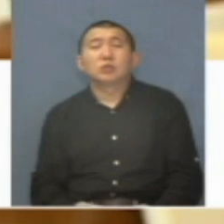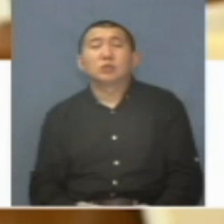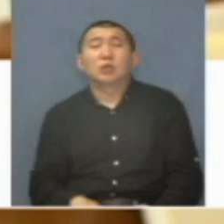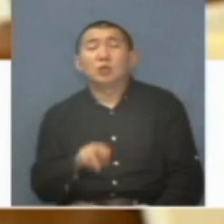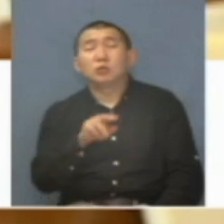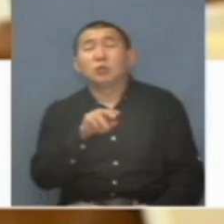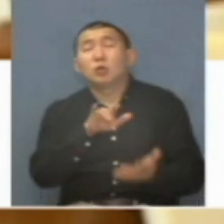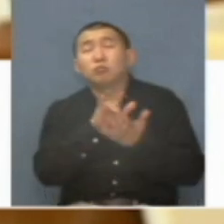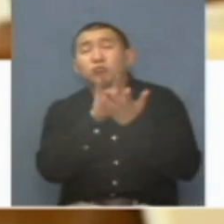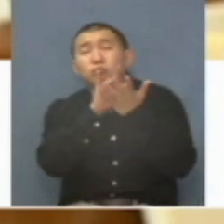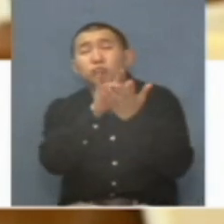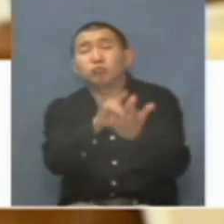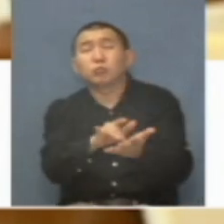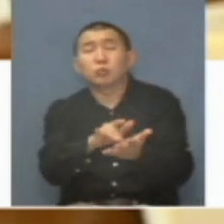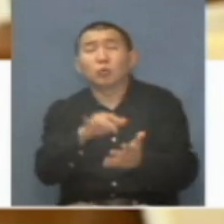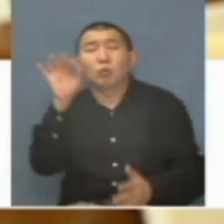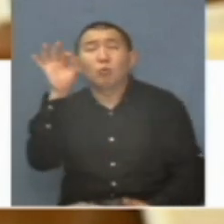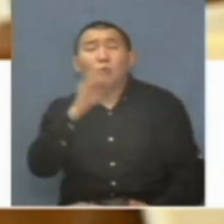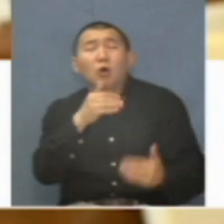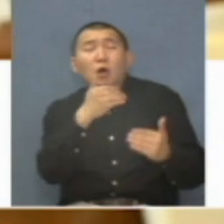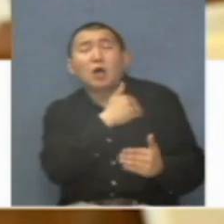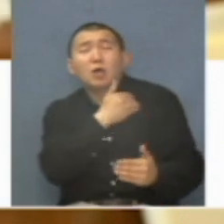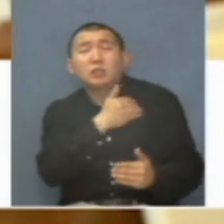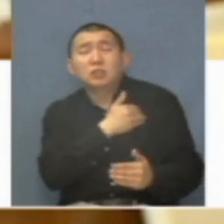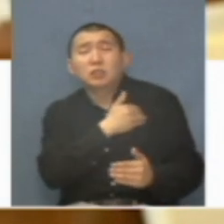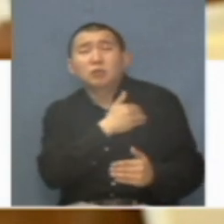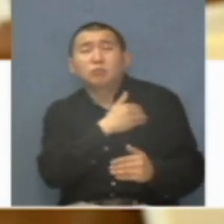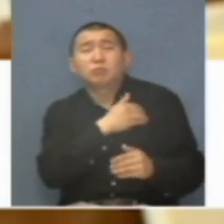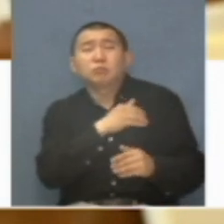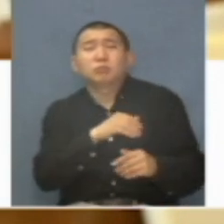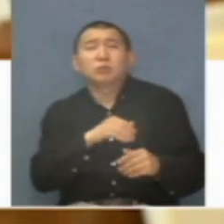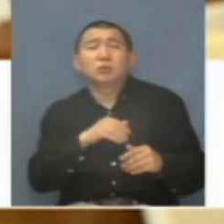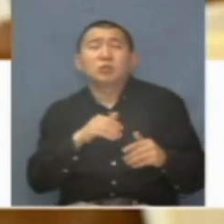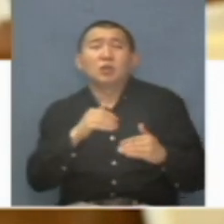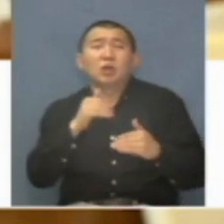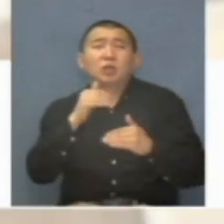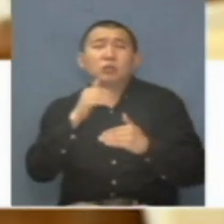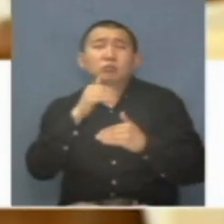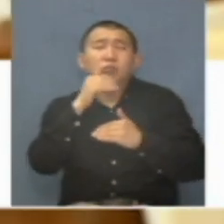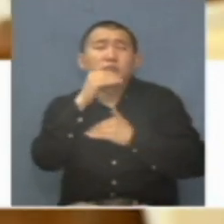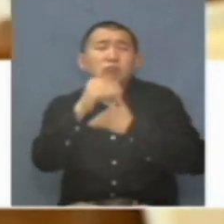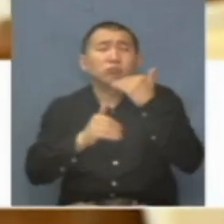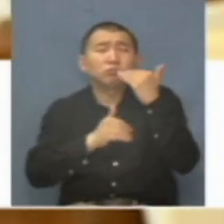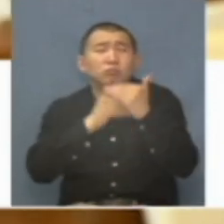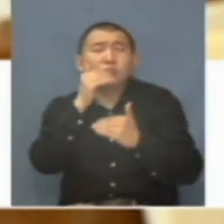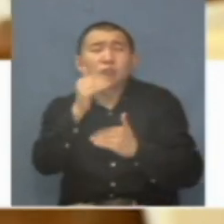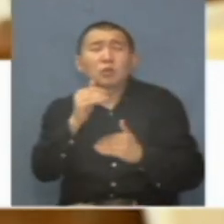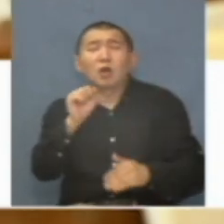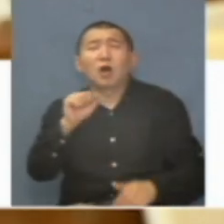бағыттағы, жалпы қазіргі трендтегі бағыттағы ары қарай дамытамыз деген ойдамыз. Мынау АДК